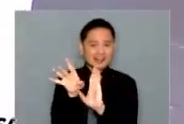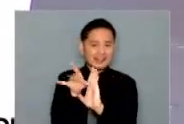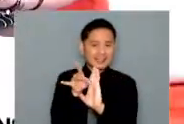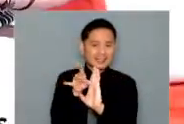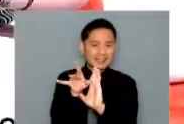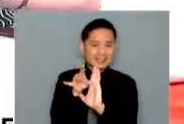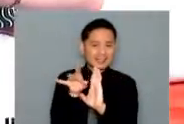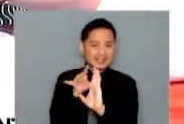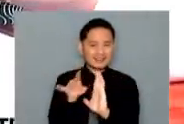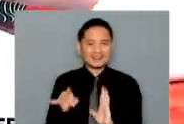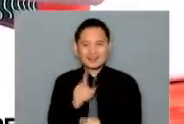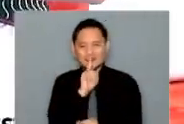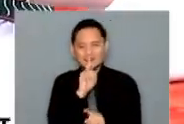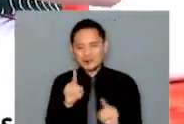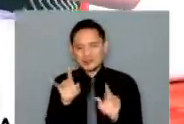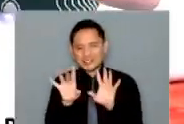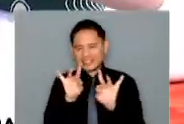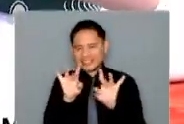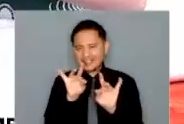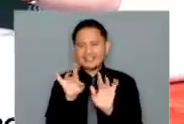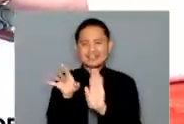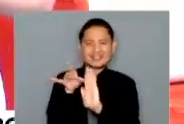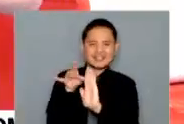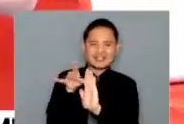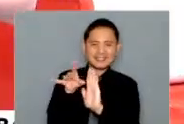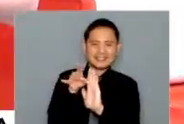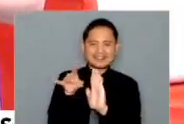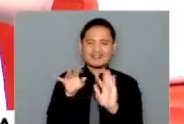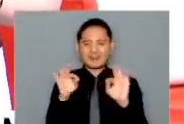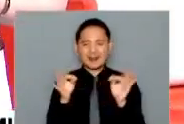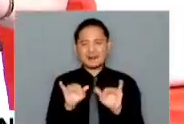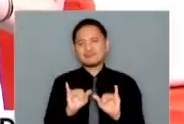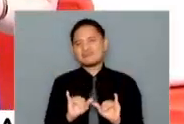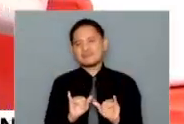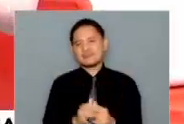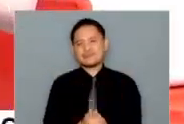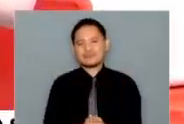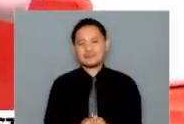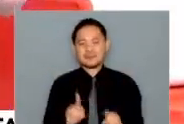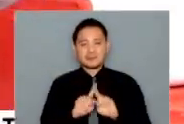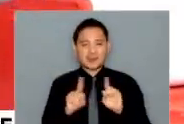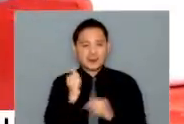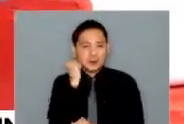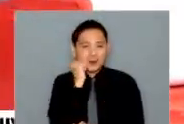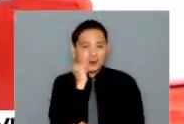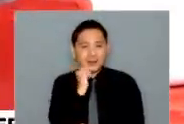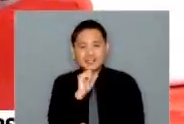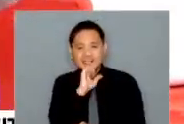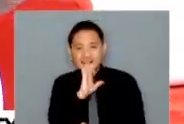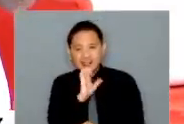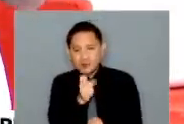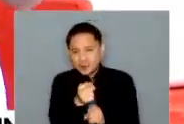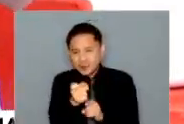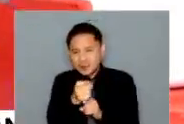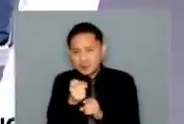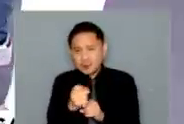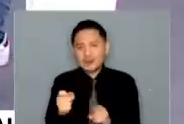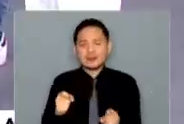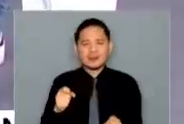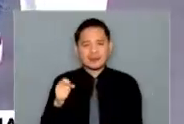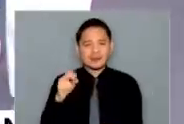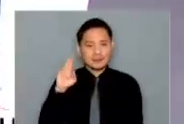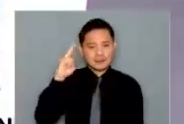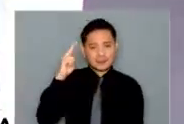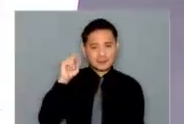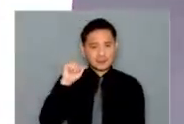ang pagsasama niyo. Pero alam mo, lagi namin niloloko yung mga senior citizen namin ng mga tito, tita, lolo, lola na